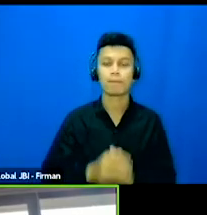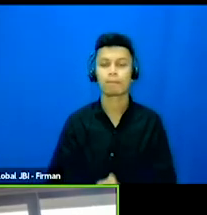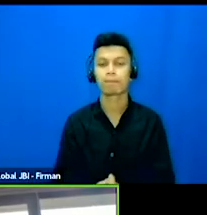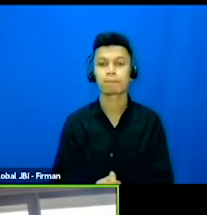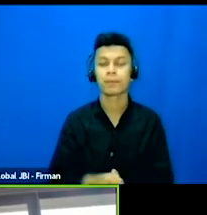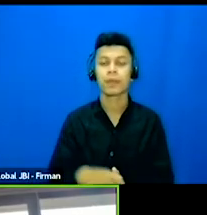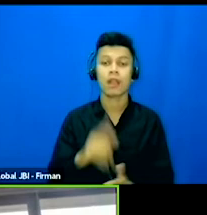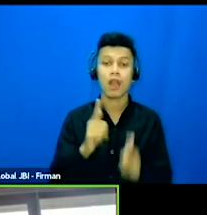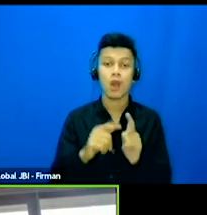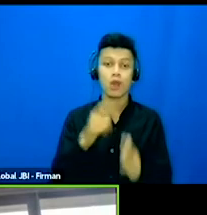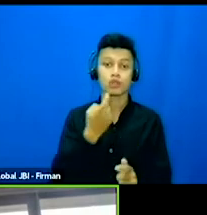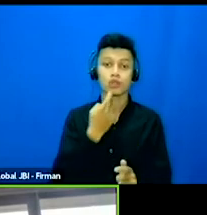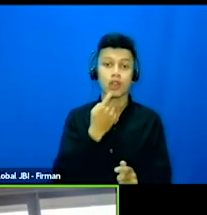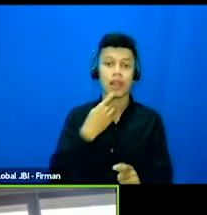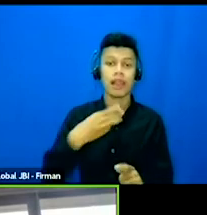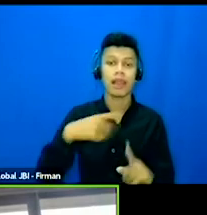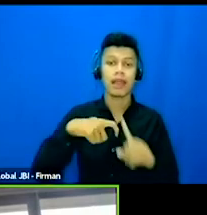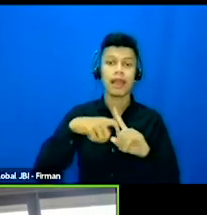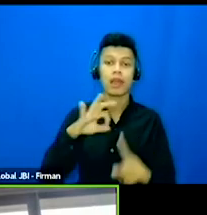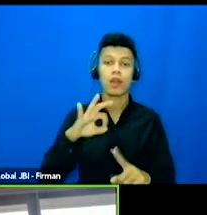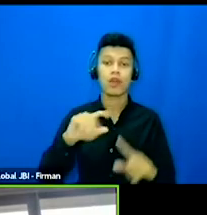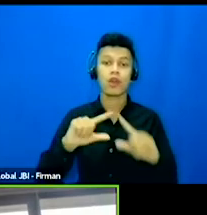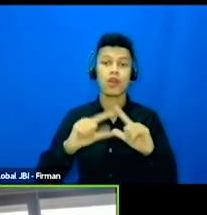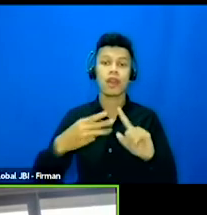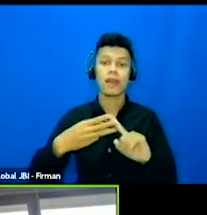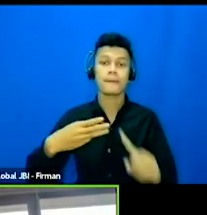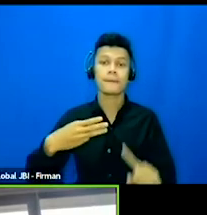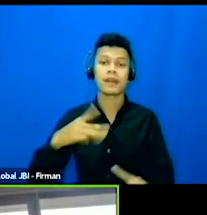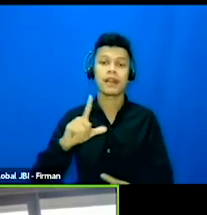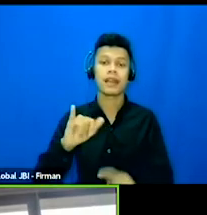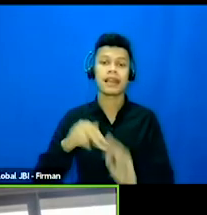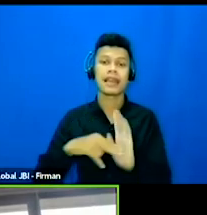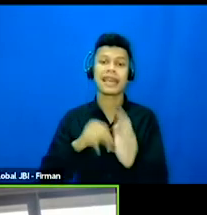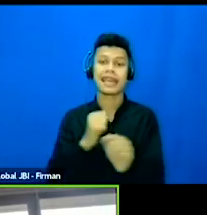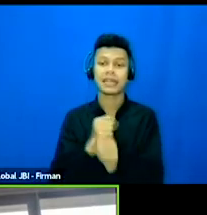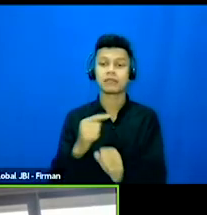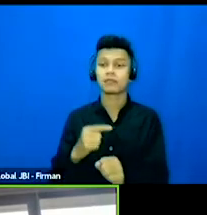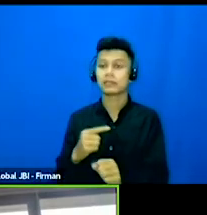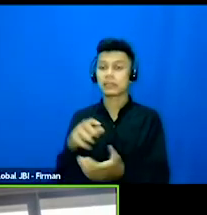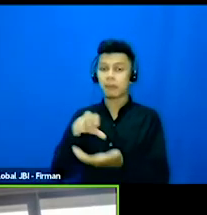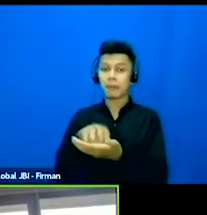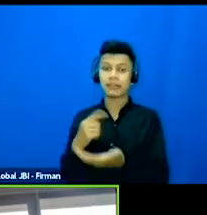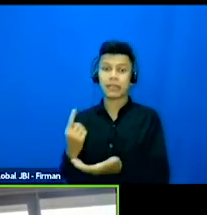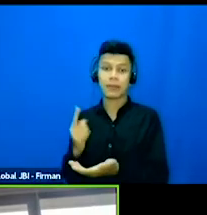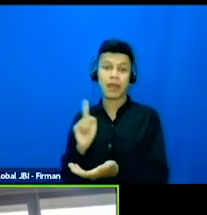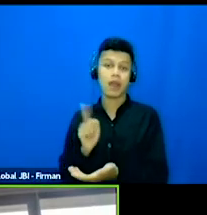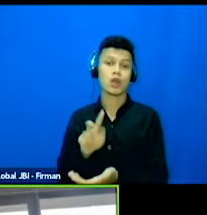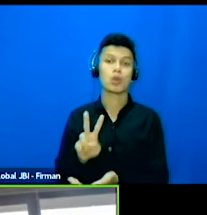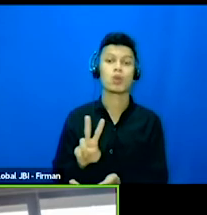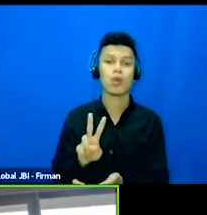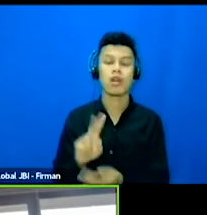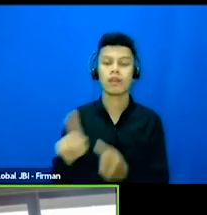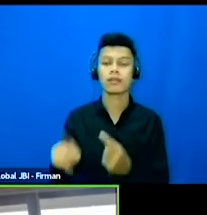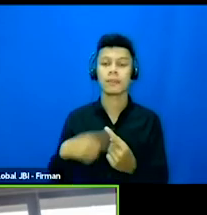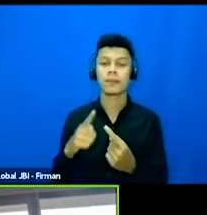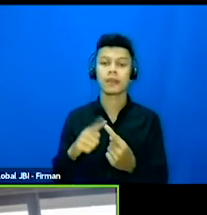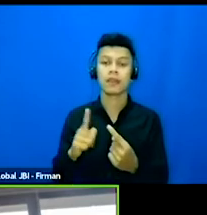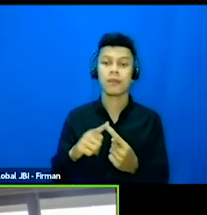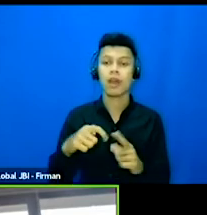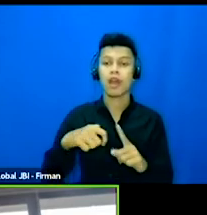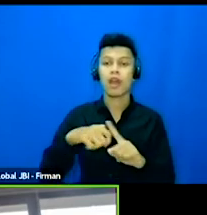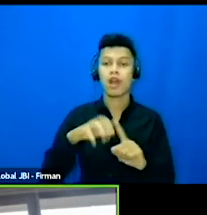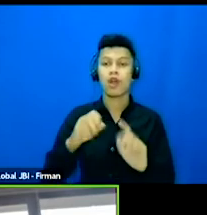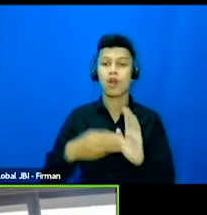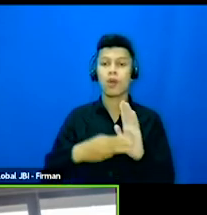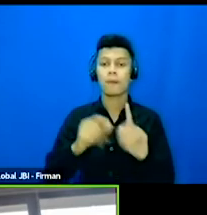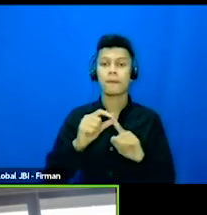ekolabeling saya kembali lagi ke itu labeling Kalau di tempat kami itu ada dua hal terkait dengan ekolabeling yang pertama adalah komparatif